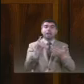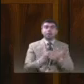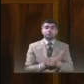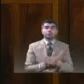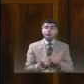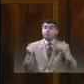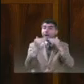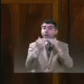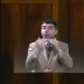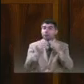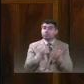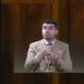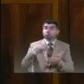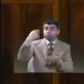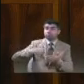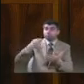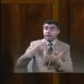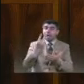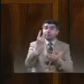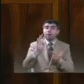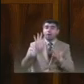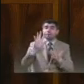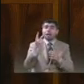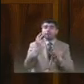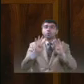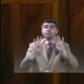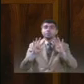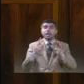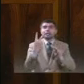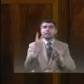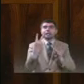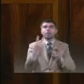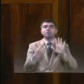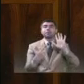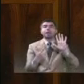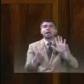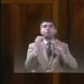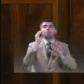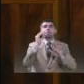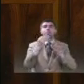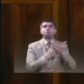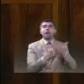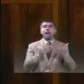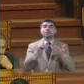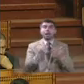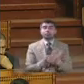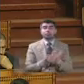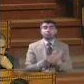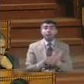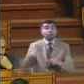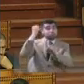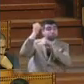النفقة كانت 2005-2008 في مستوى 72 مليار درهم. نفس الشيء بالنسبة للمجهود